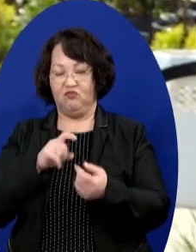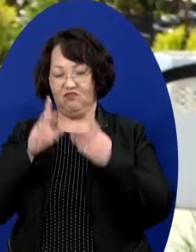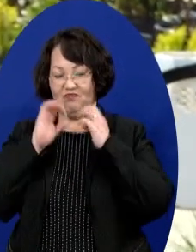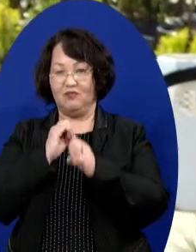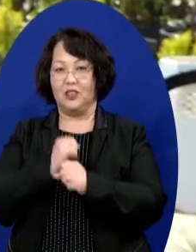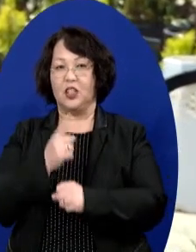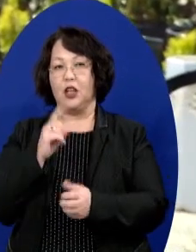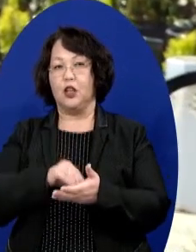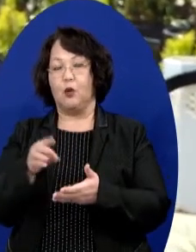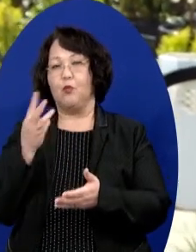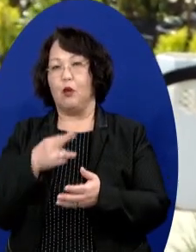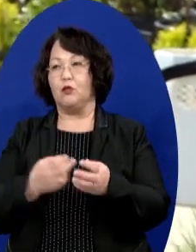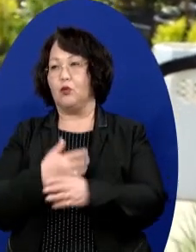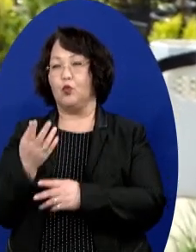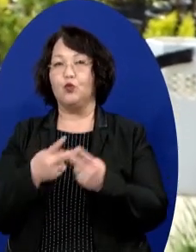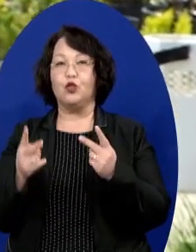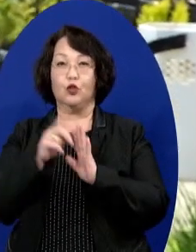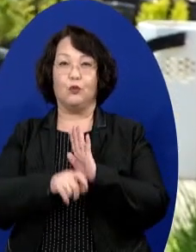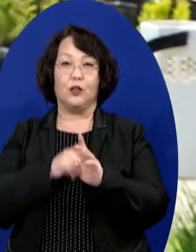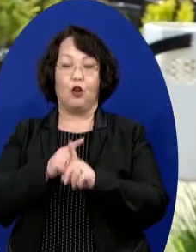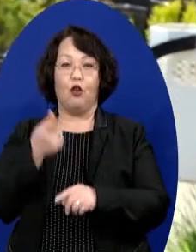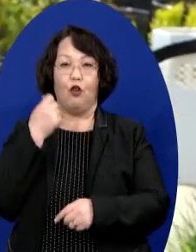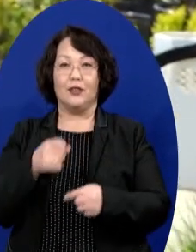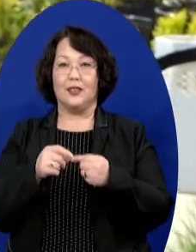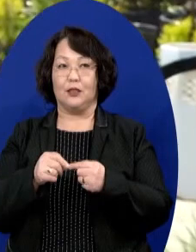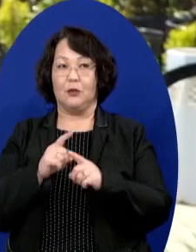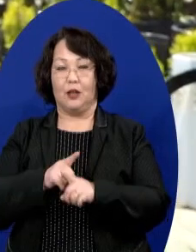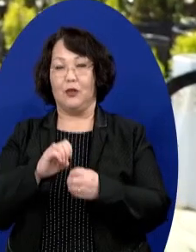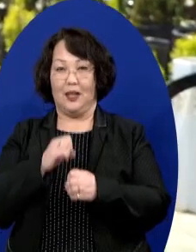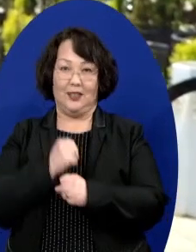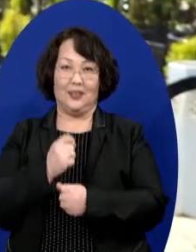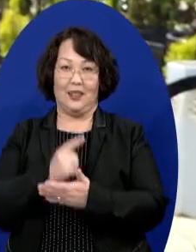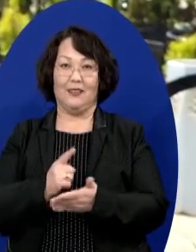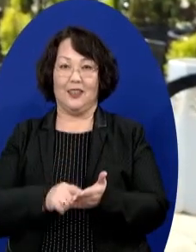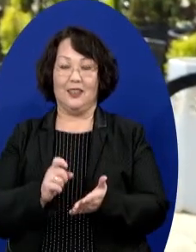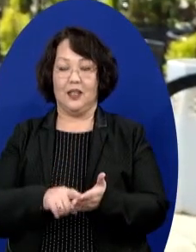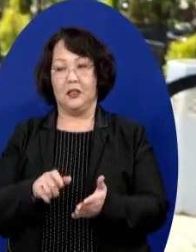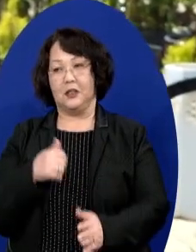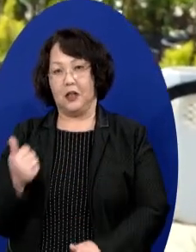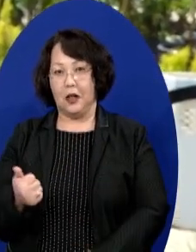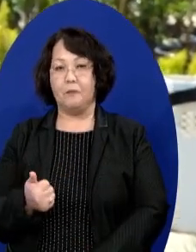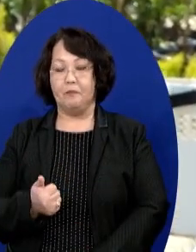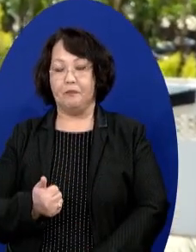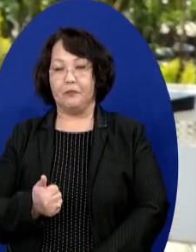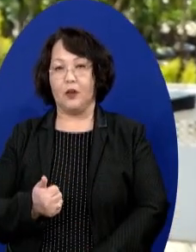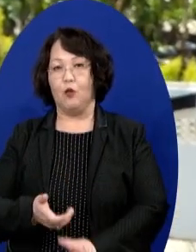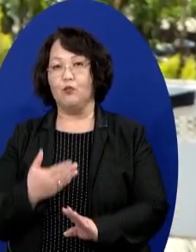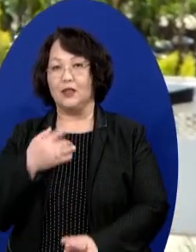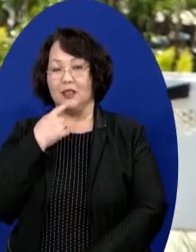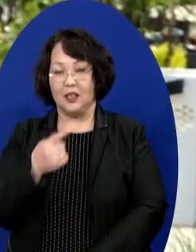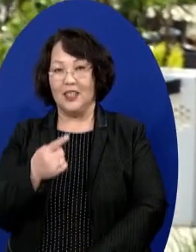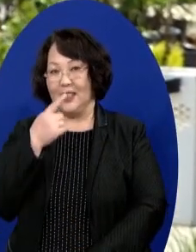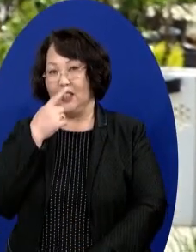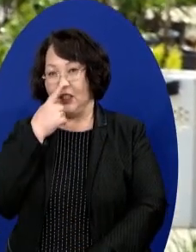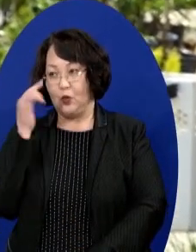бомбод үндэсний хөдөлгөөний хүрээнд бол гол зарчим болон хэрэгжүүлэх зайлшгүй шаардлагатай. А түүнээс гадна өмнө дутсанчлан за хөрс хэрэгэлдэ